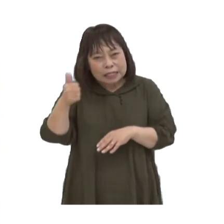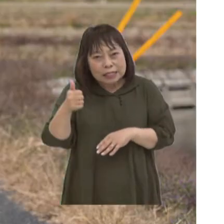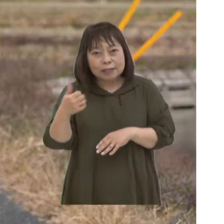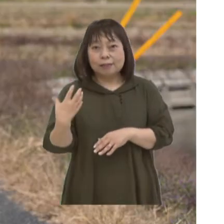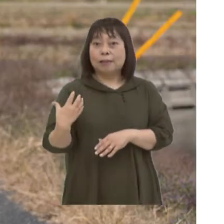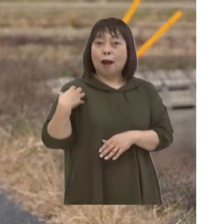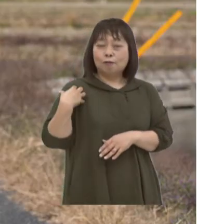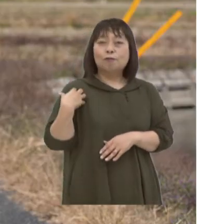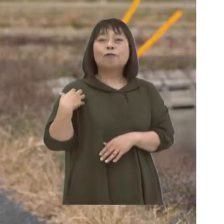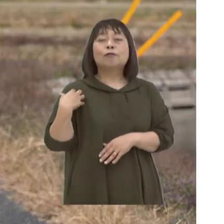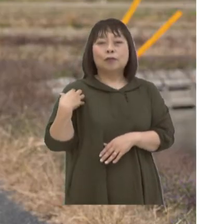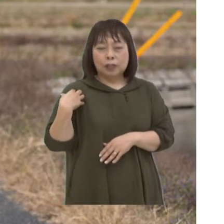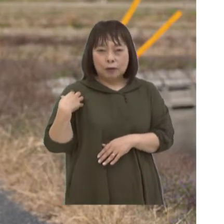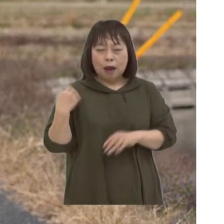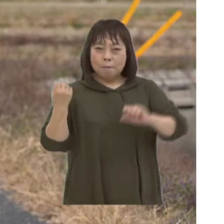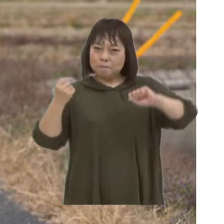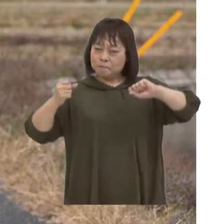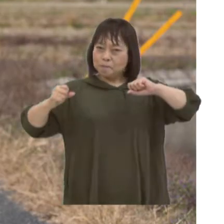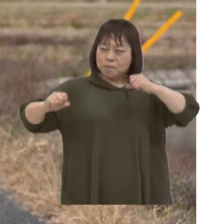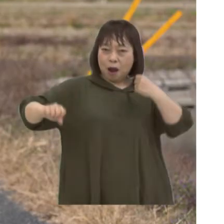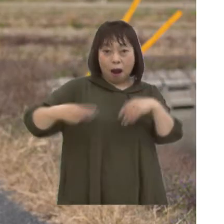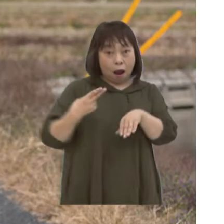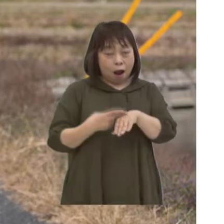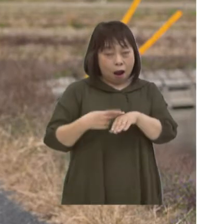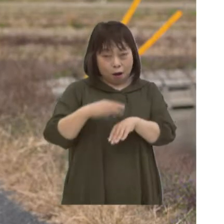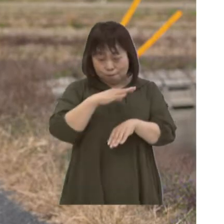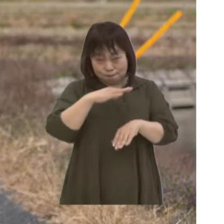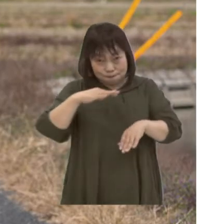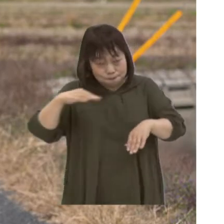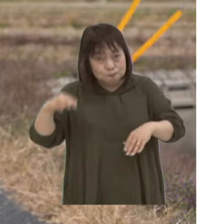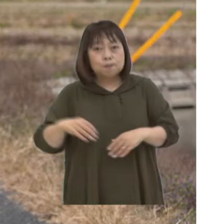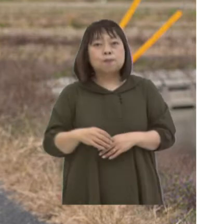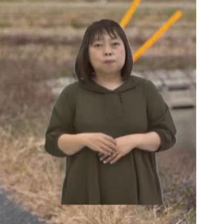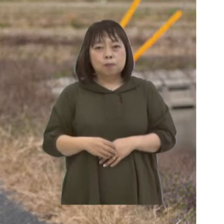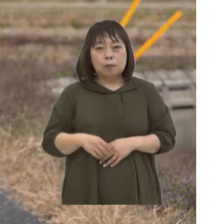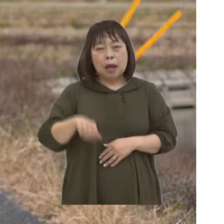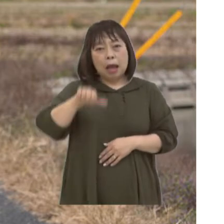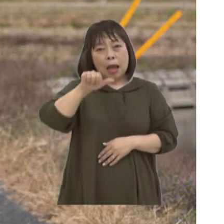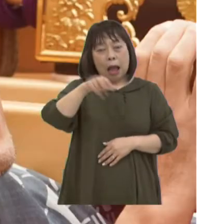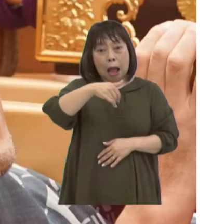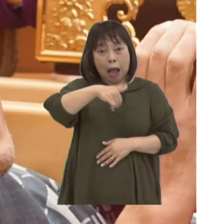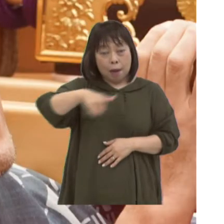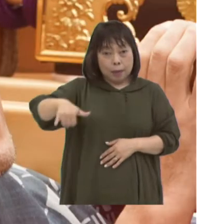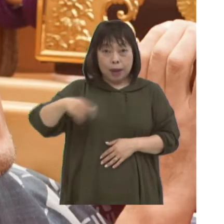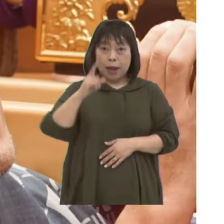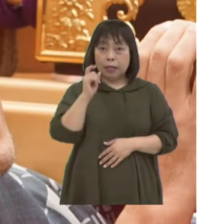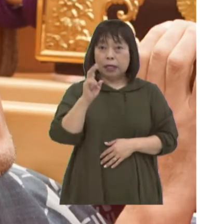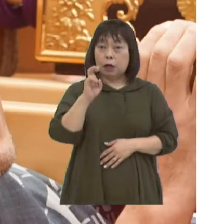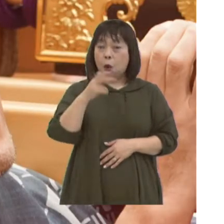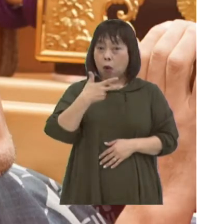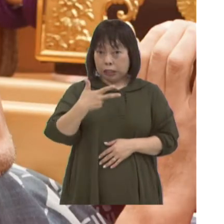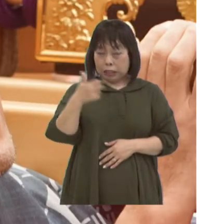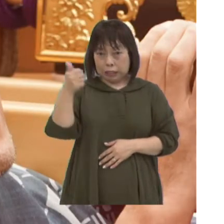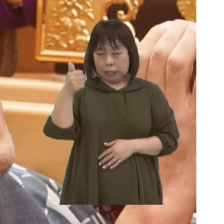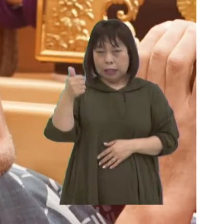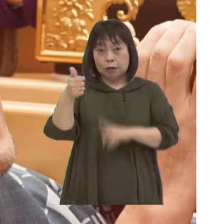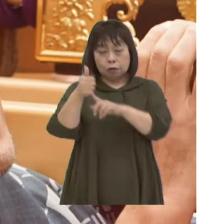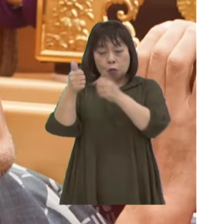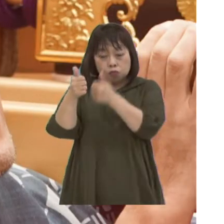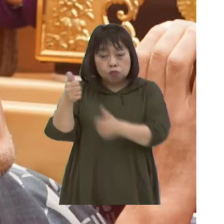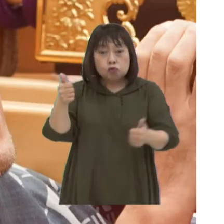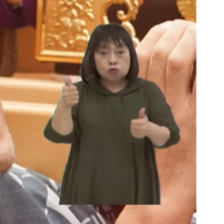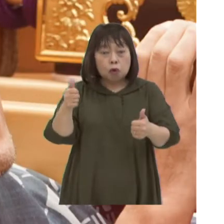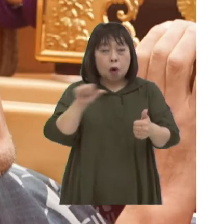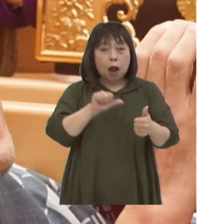には圧巻の表現力と存在感を放つ阿部寛、安の息子明役に